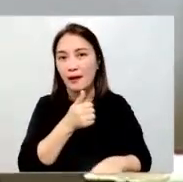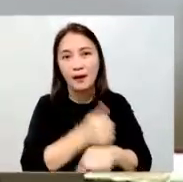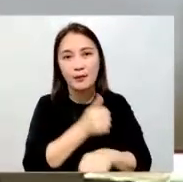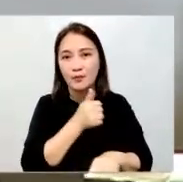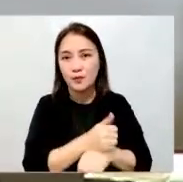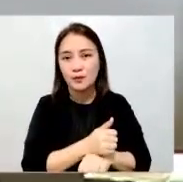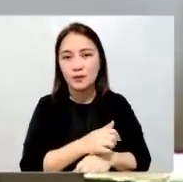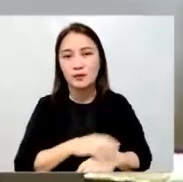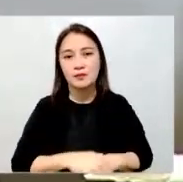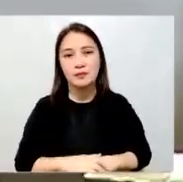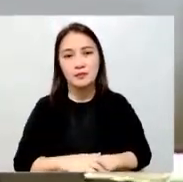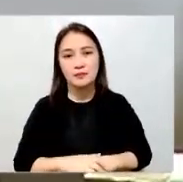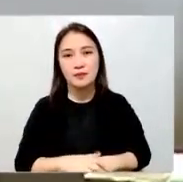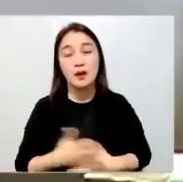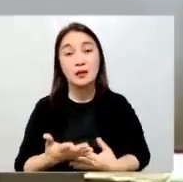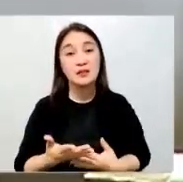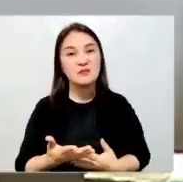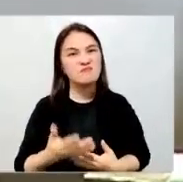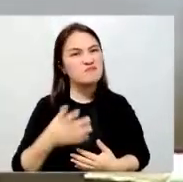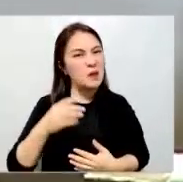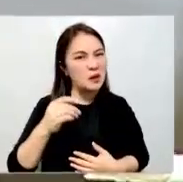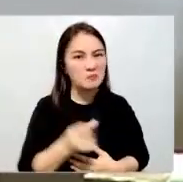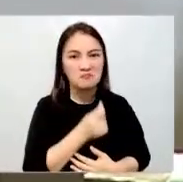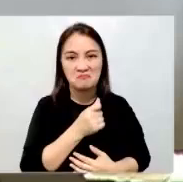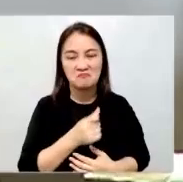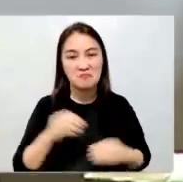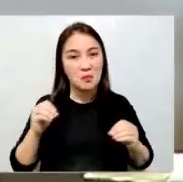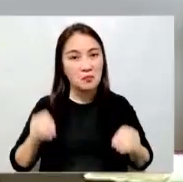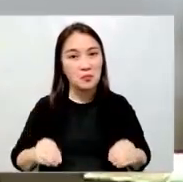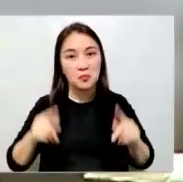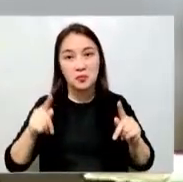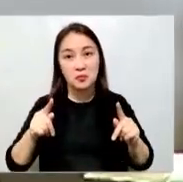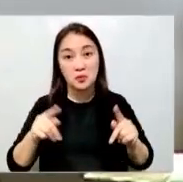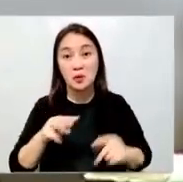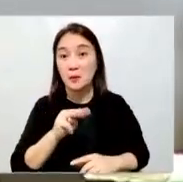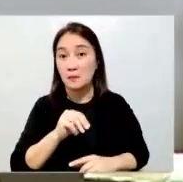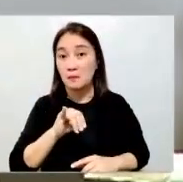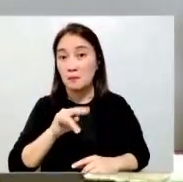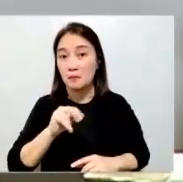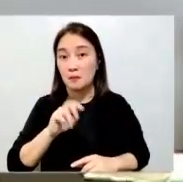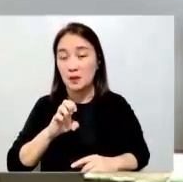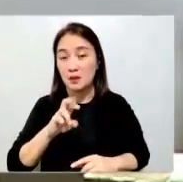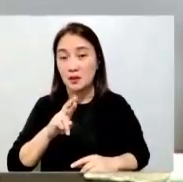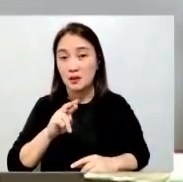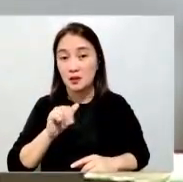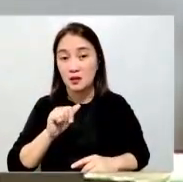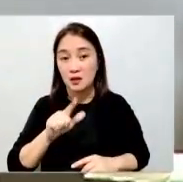ano natin ay mga opportunities natin sa mga minerals natin kung hindi